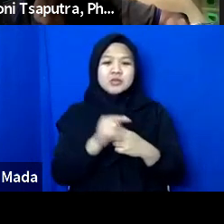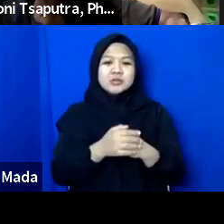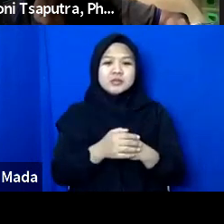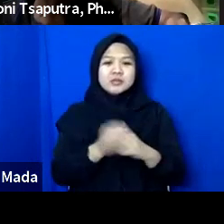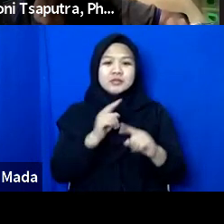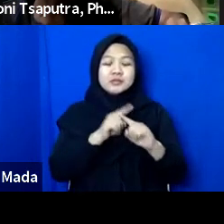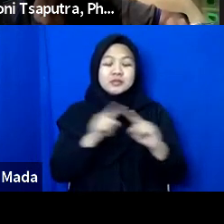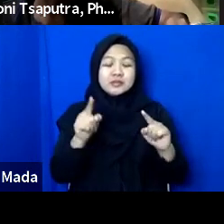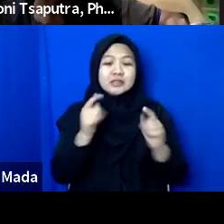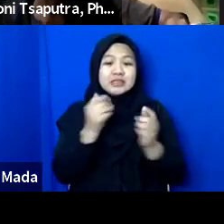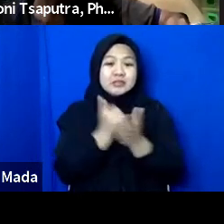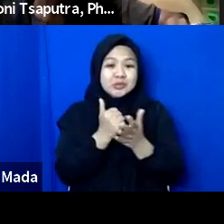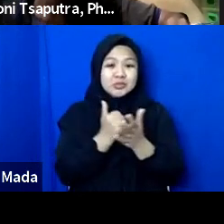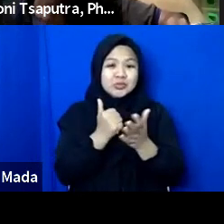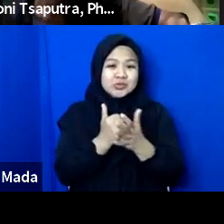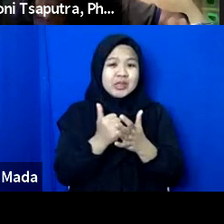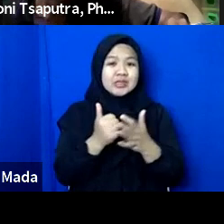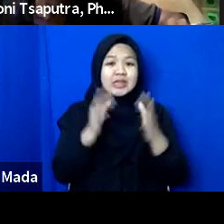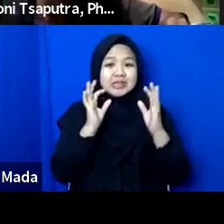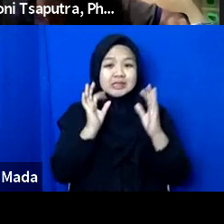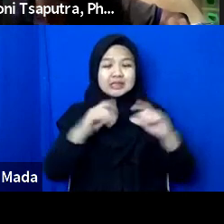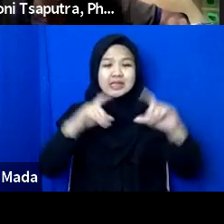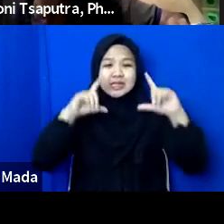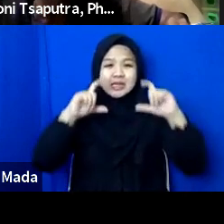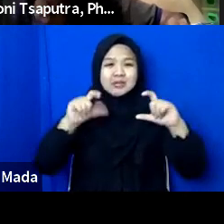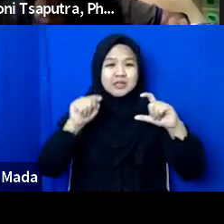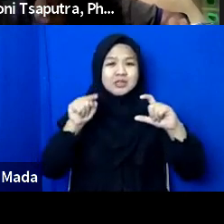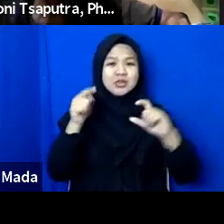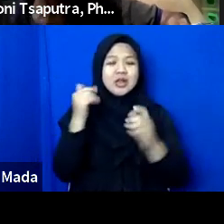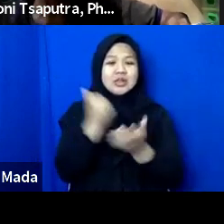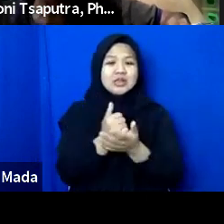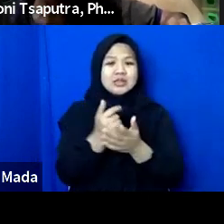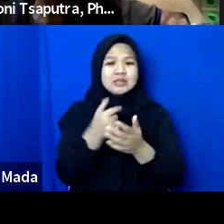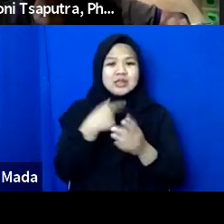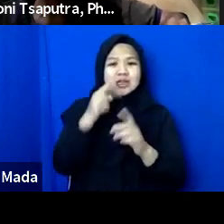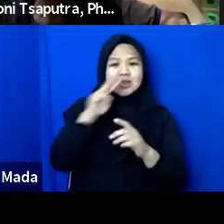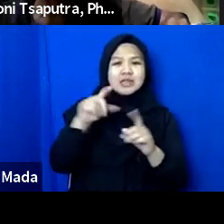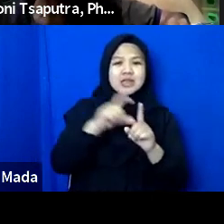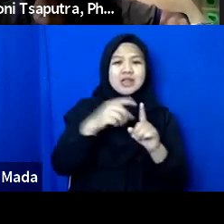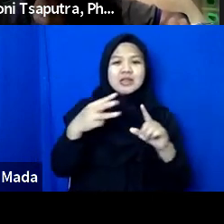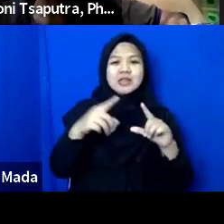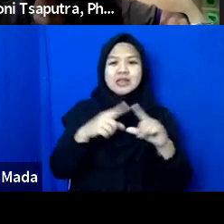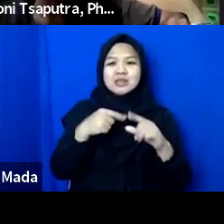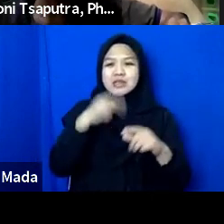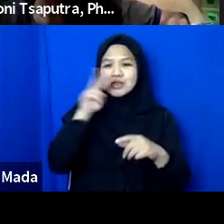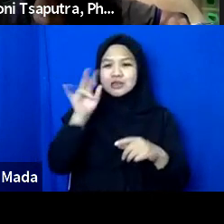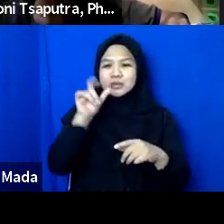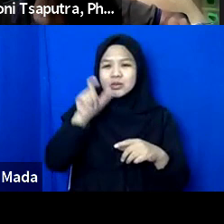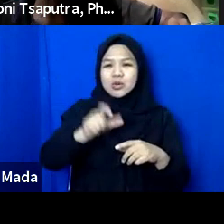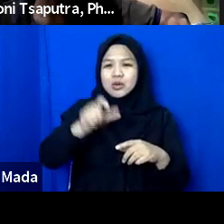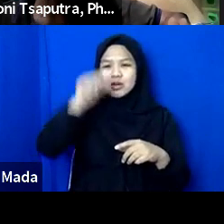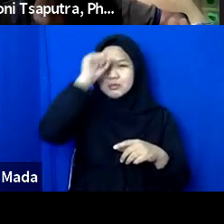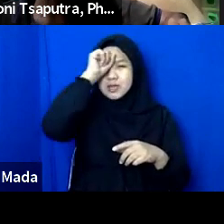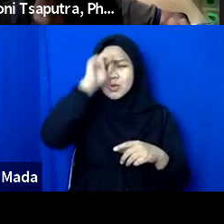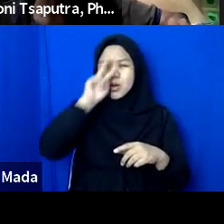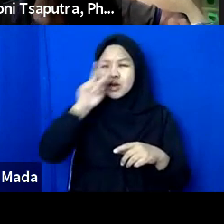cuma kebetulan memang yang saya capture kami berasal dari saya melihat bea itu loh saya orang begitu ngelihat